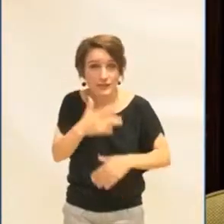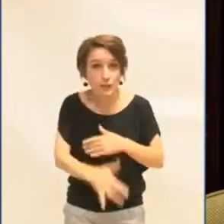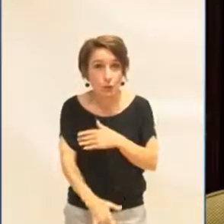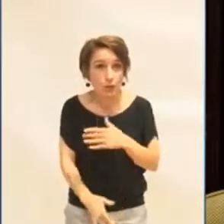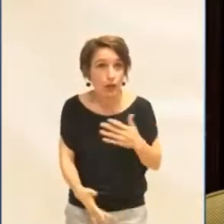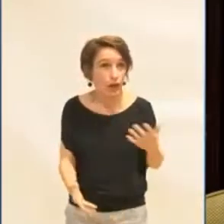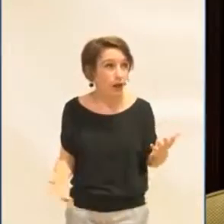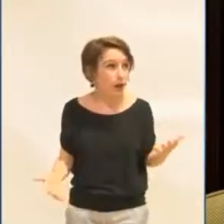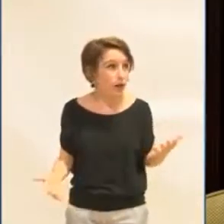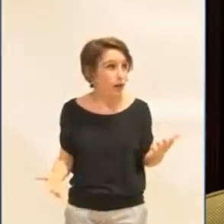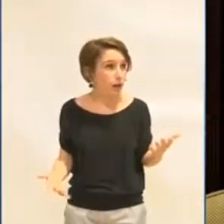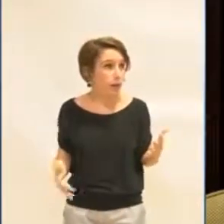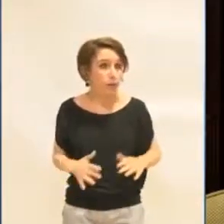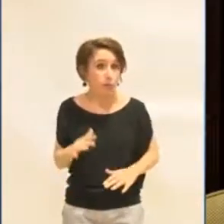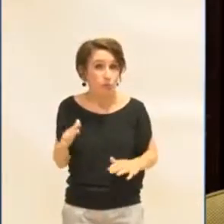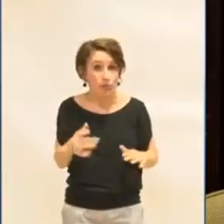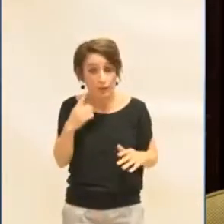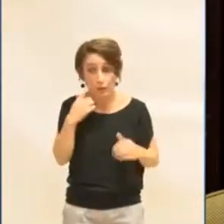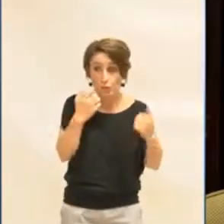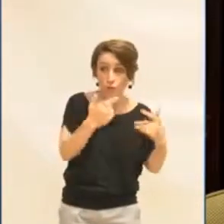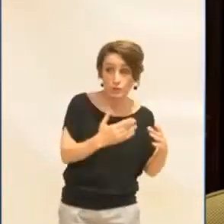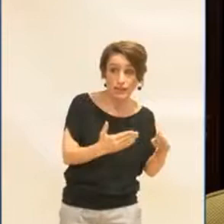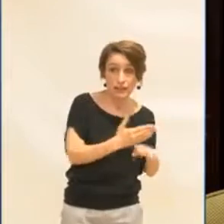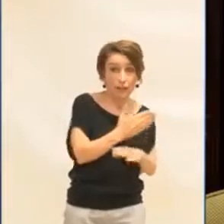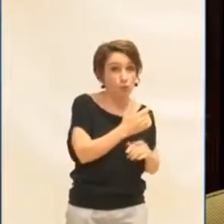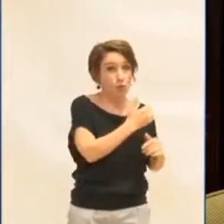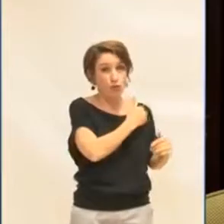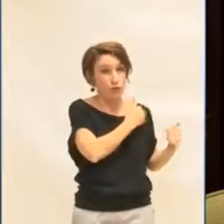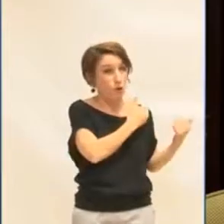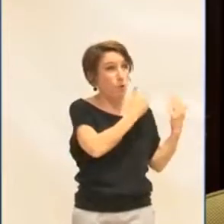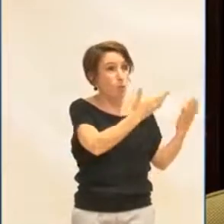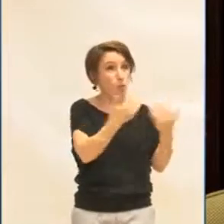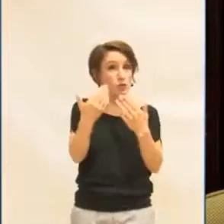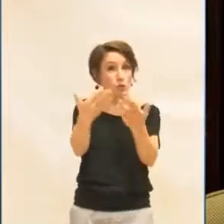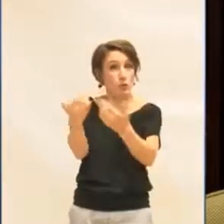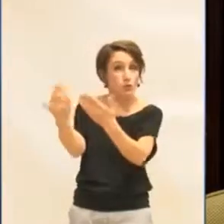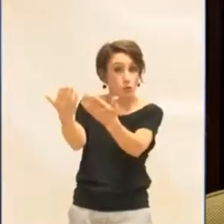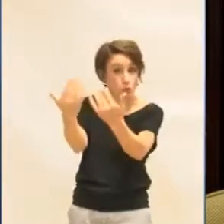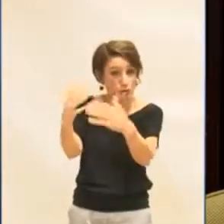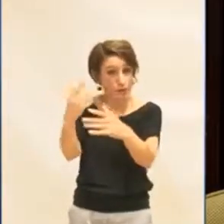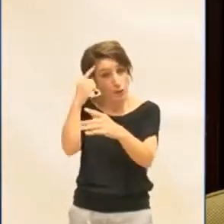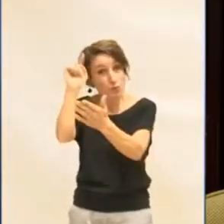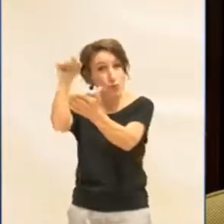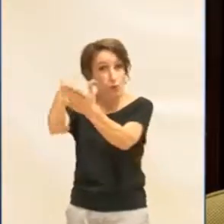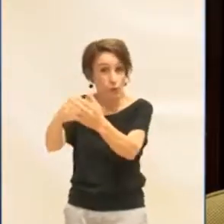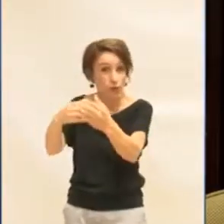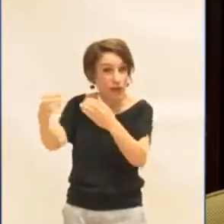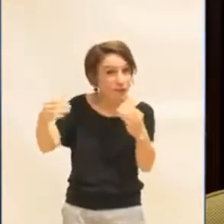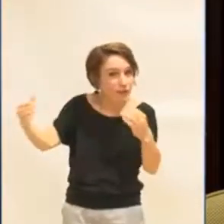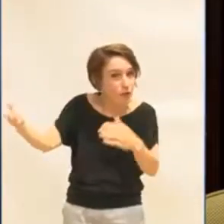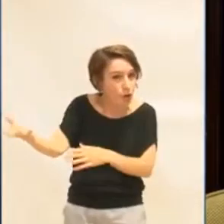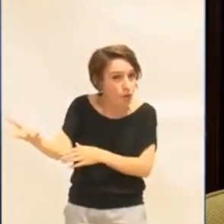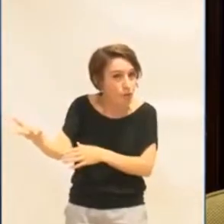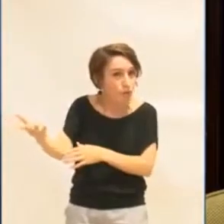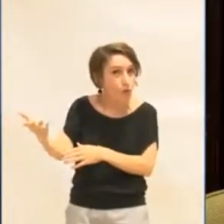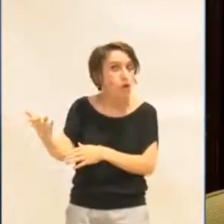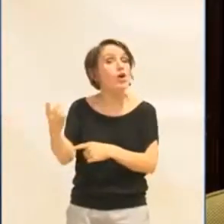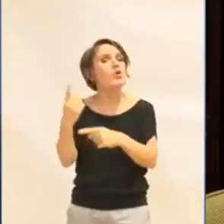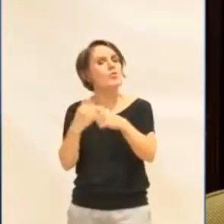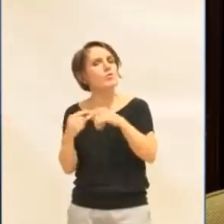proposés, et entre autres pour certains projets qui ont été proposés sur la Villeneuve et sur la piscine